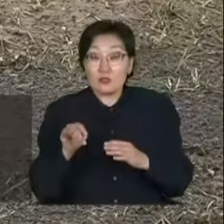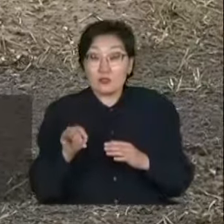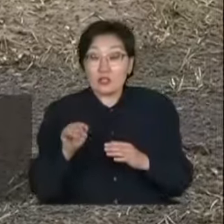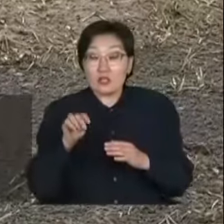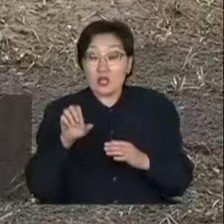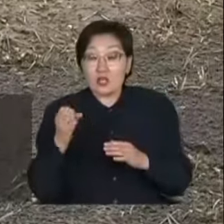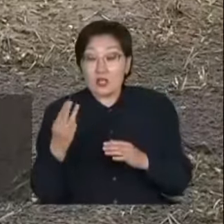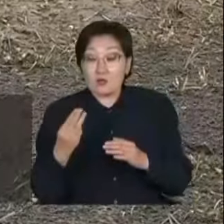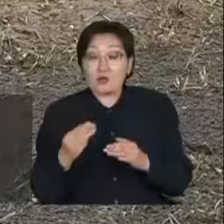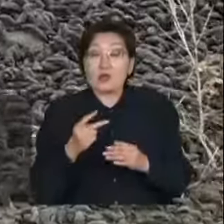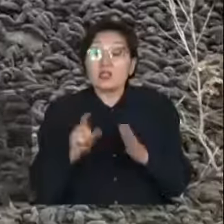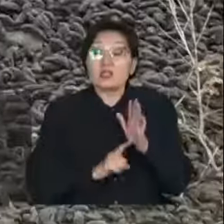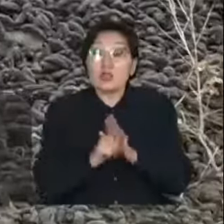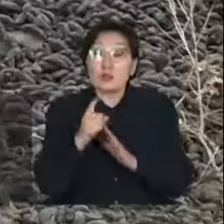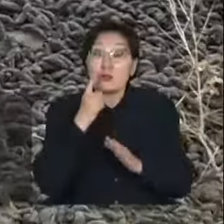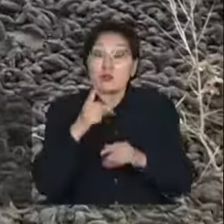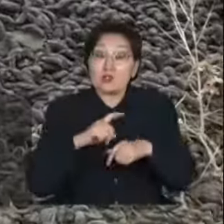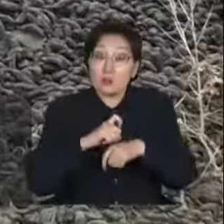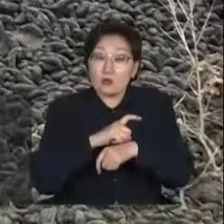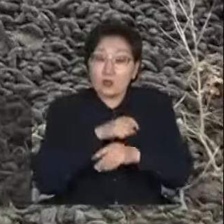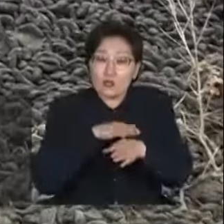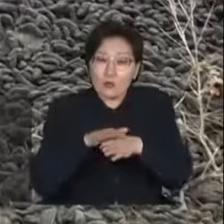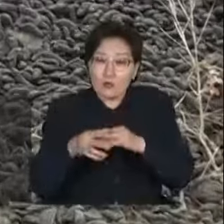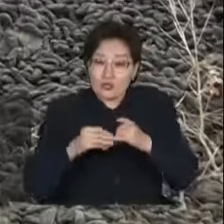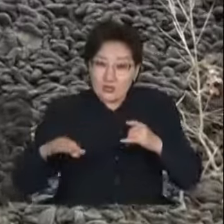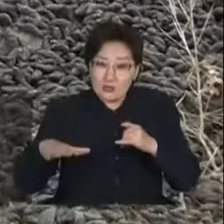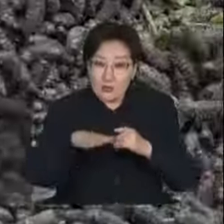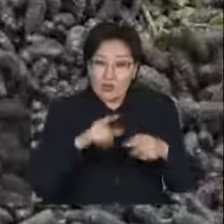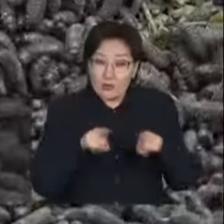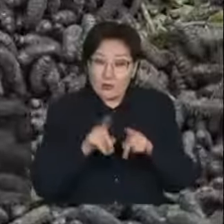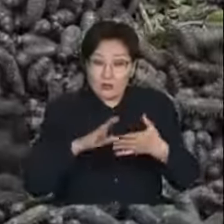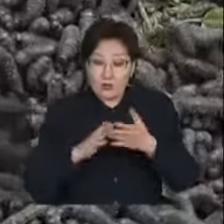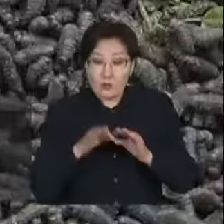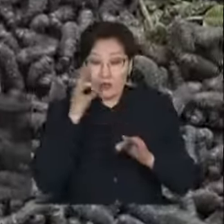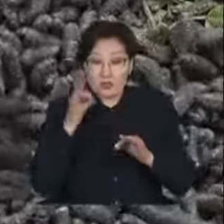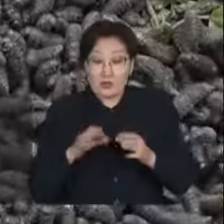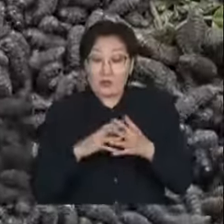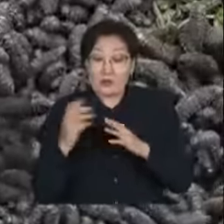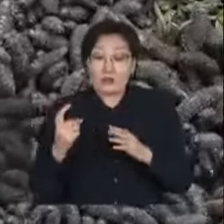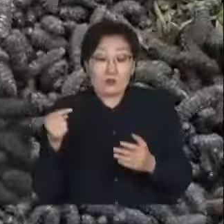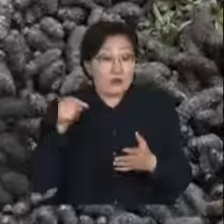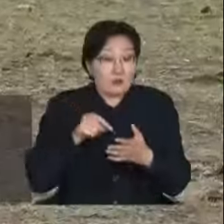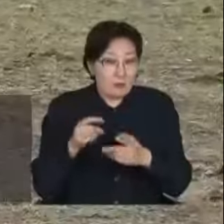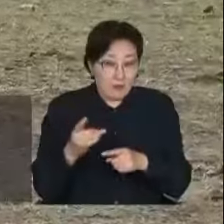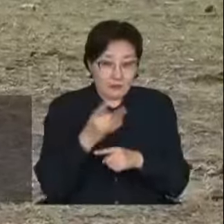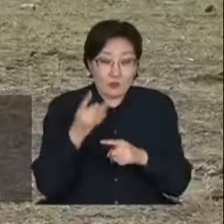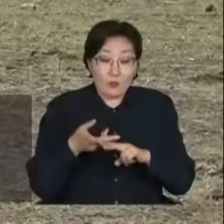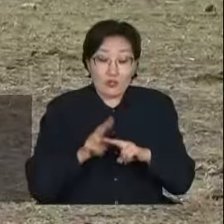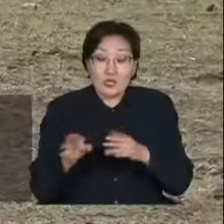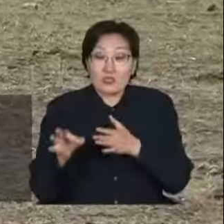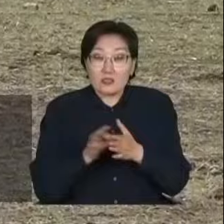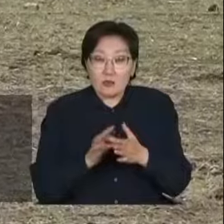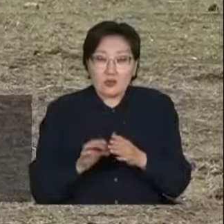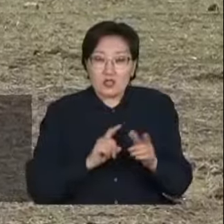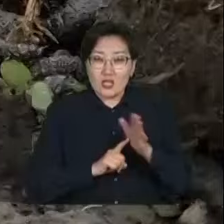Жалагаш начали замечать, как полчища червей заполонили посевные поля. С такой ситуацией опытные земледельцы столкнулись впервые, поэтому сразу